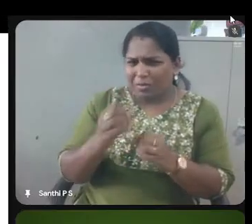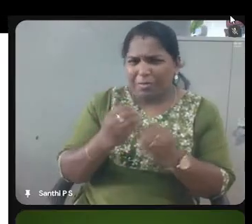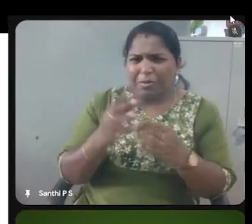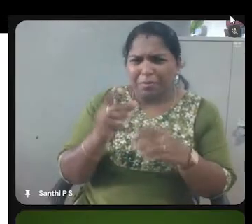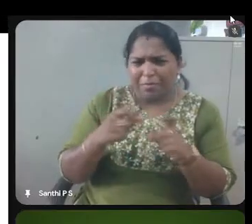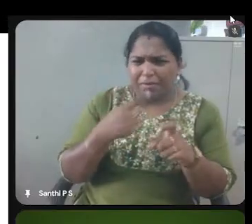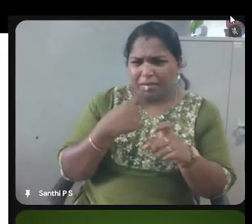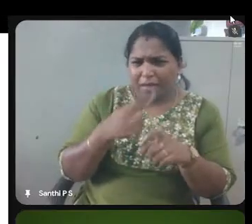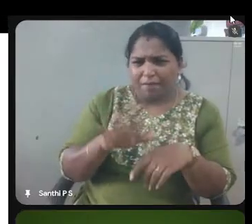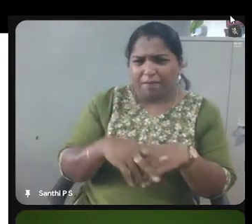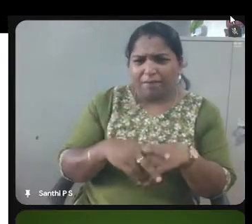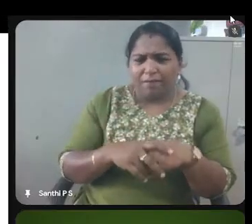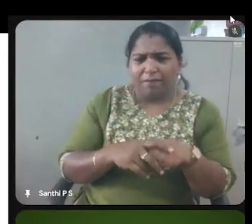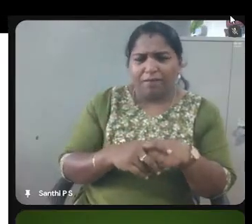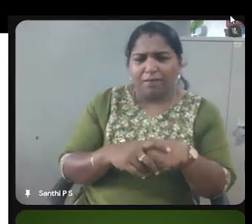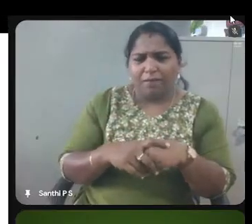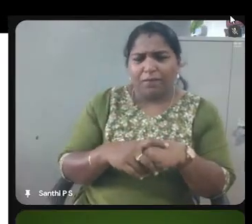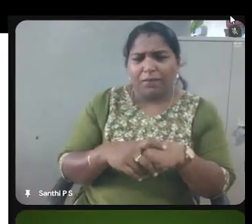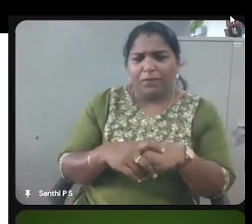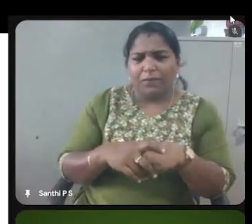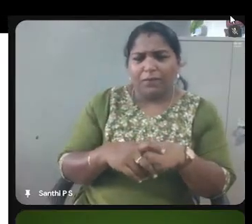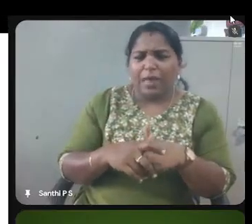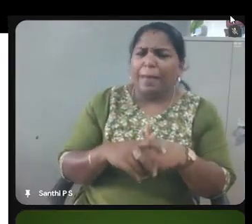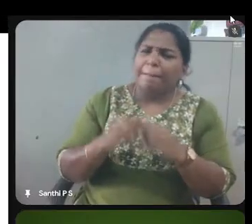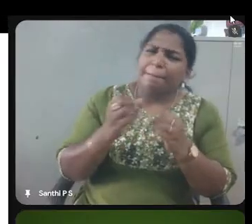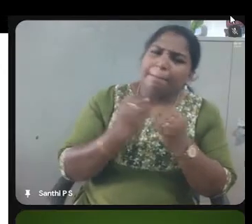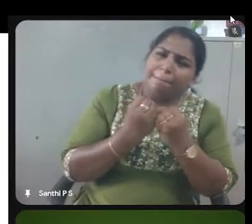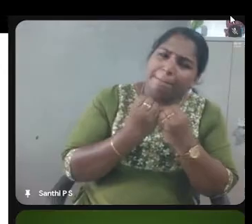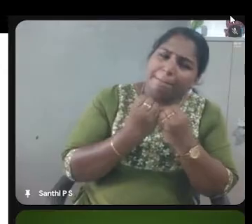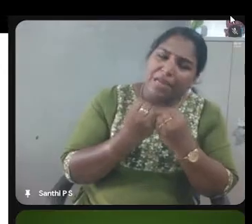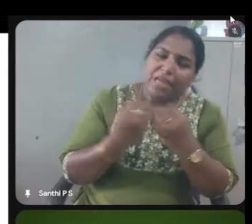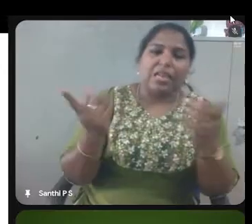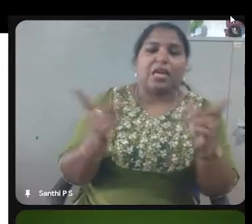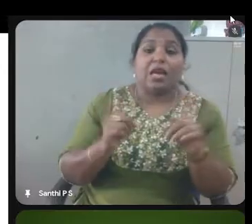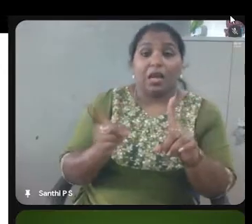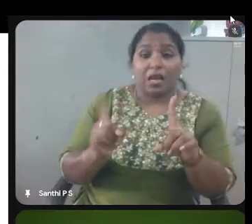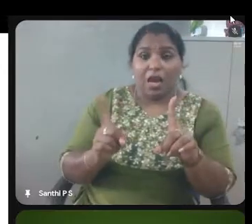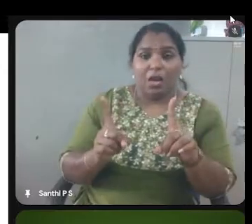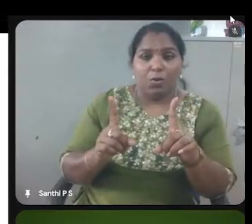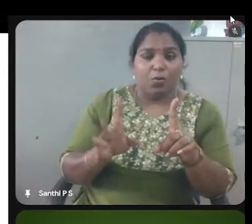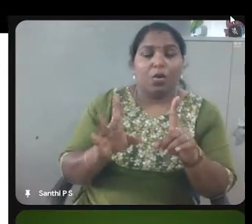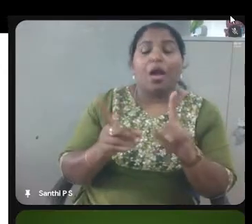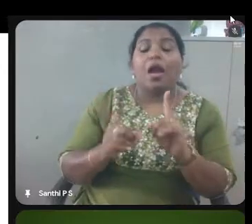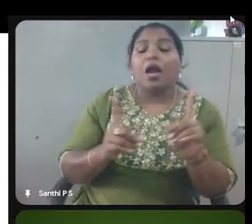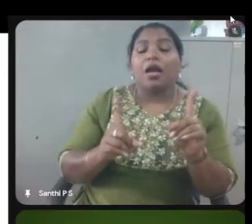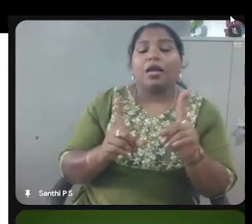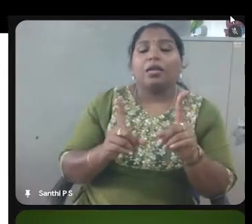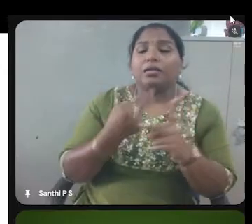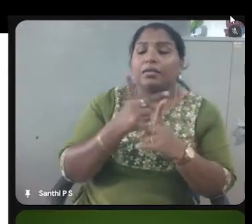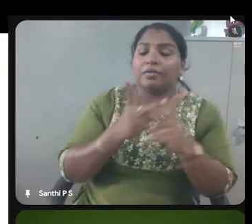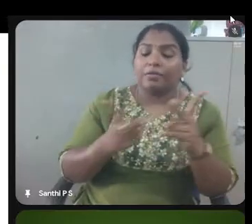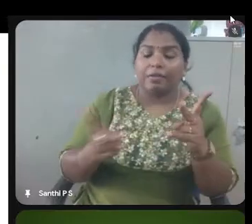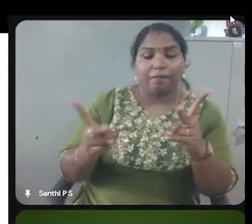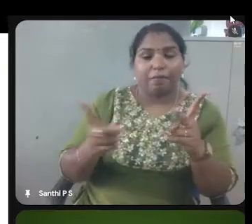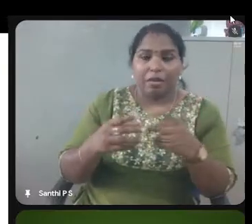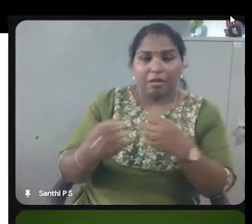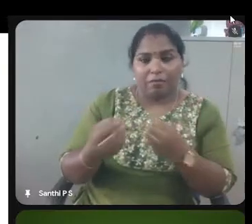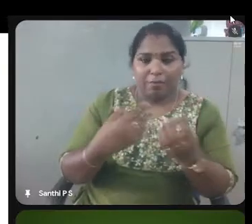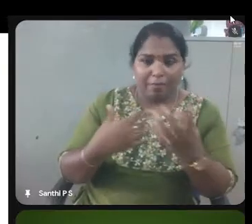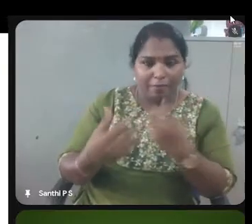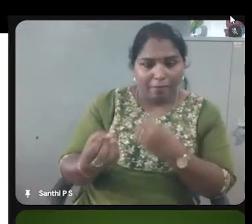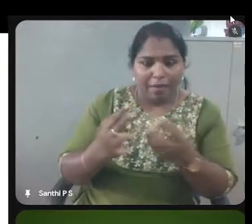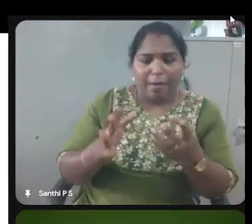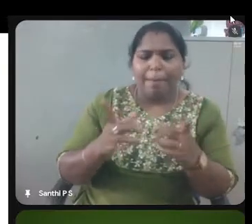ഞാൻ എല്ലാ നമ്മൾ കാണുന്ന കാർട്ടൂൺ ചാനൽസിനൊക്കെ ഓവർ സ്റ്റിമുലേഷൻ ആണെന്ന് തോന്നുവാണെങ്കിൽ നമ്മൾ തന്നെ ഈ